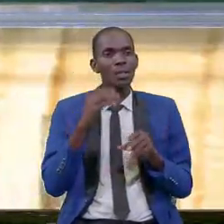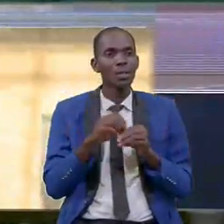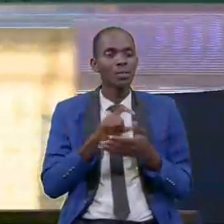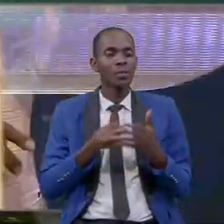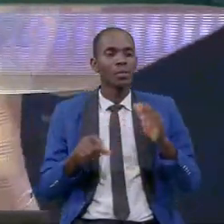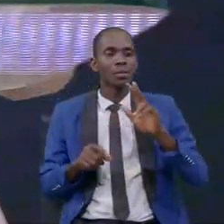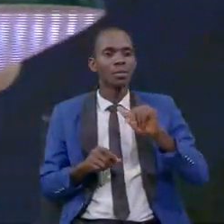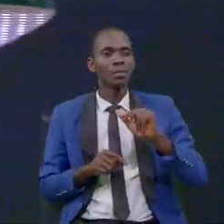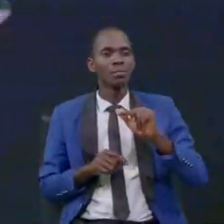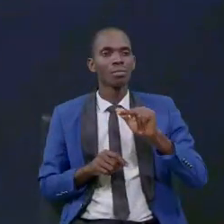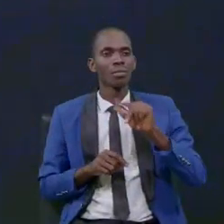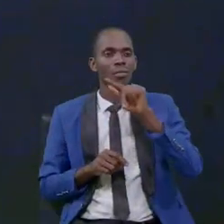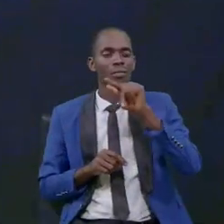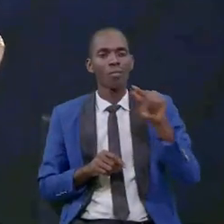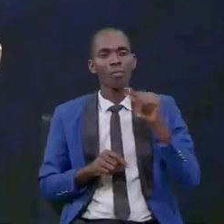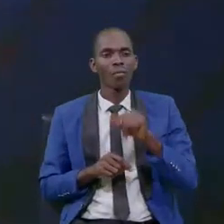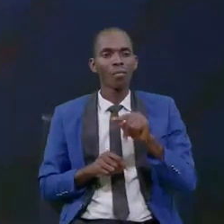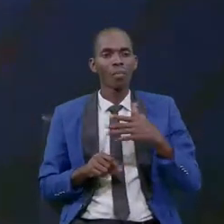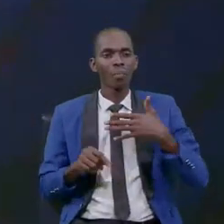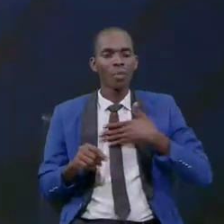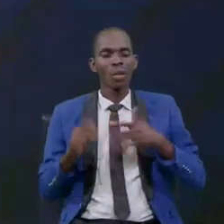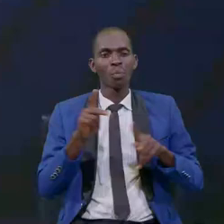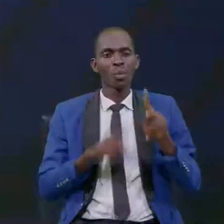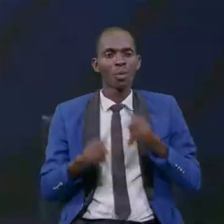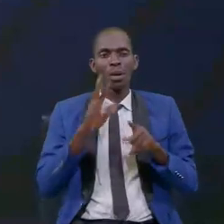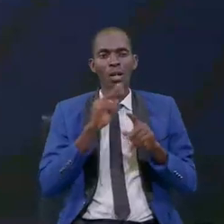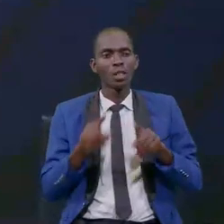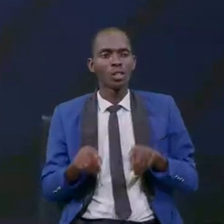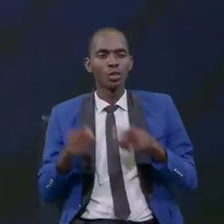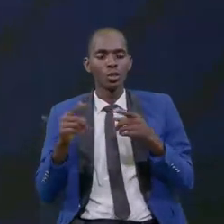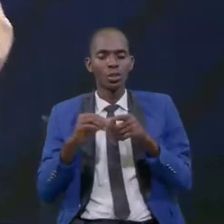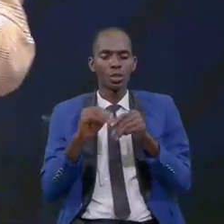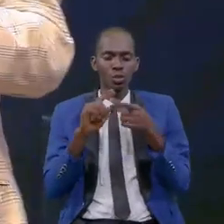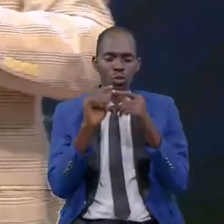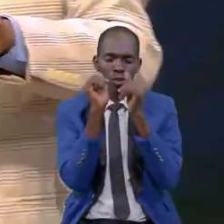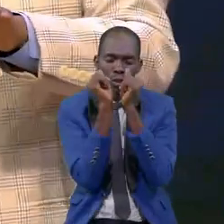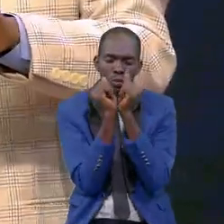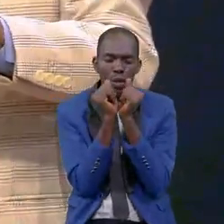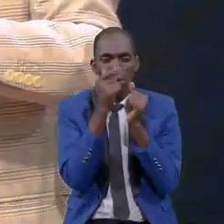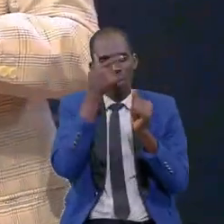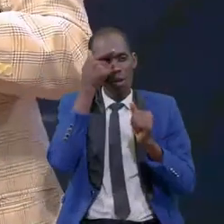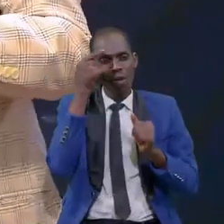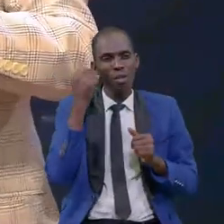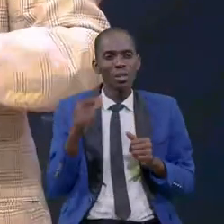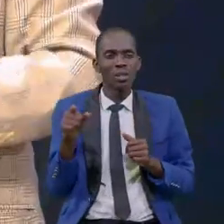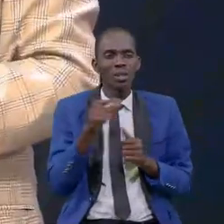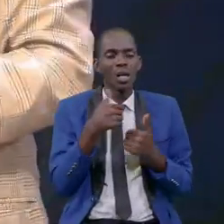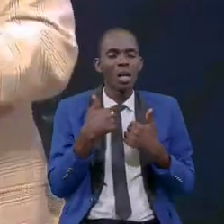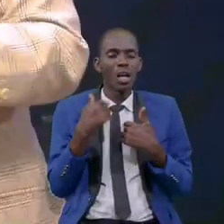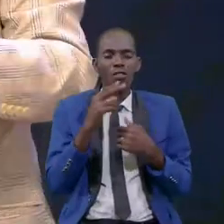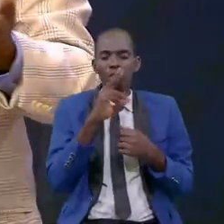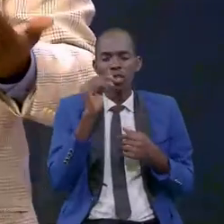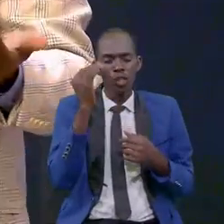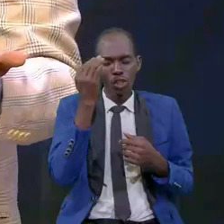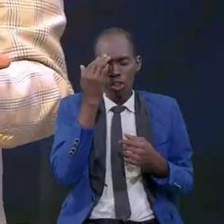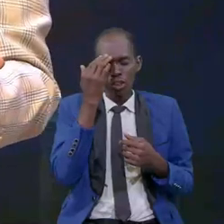verset 13 qui dit, c'est pourquoi mon peuple sera soudain emmené captif, sa